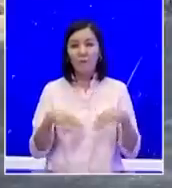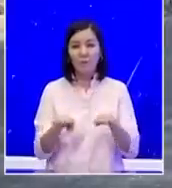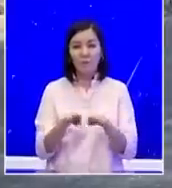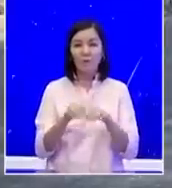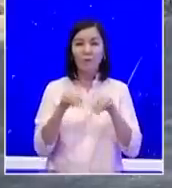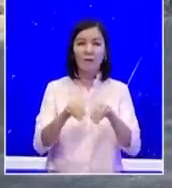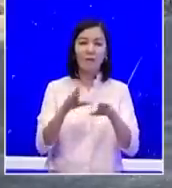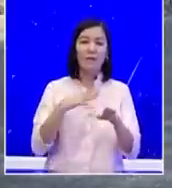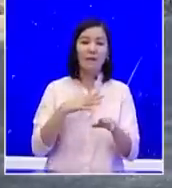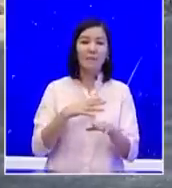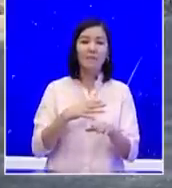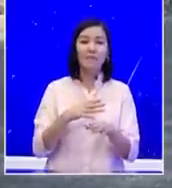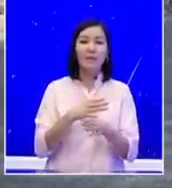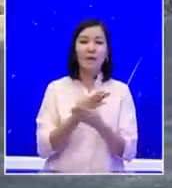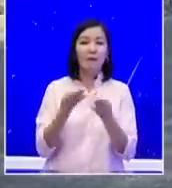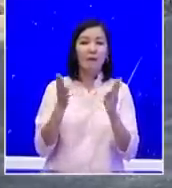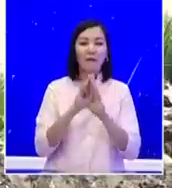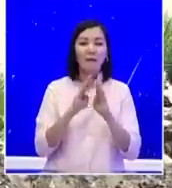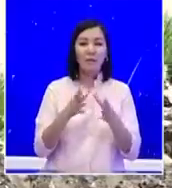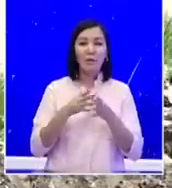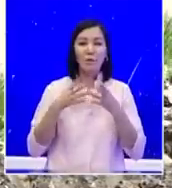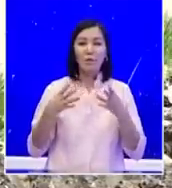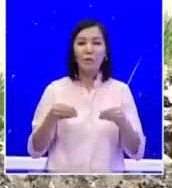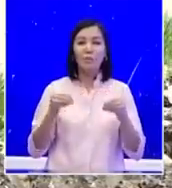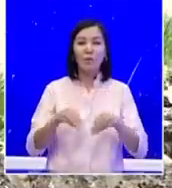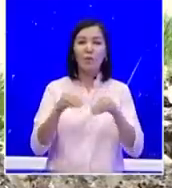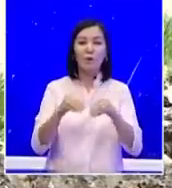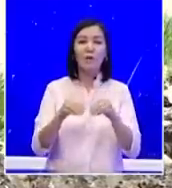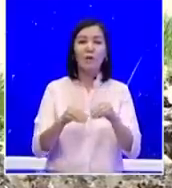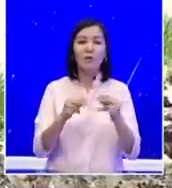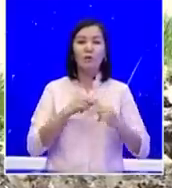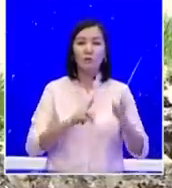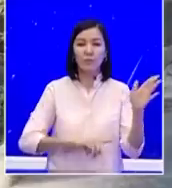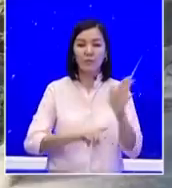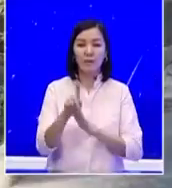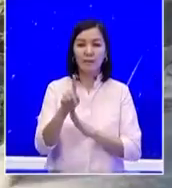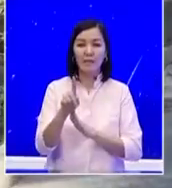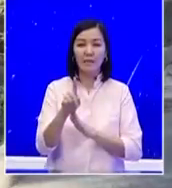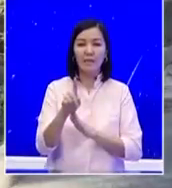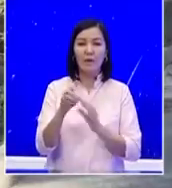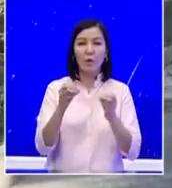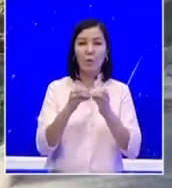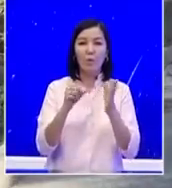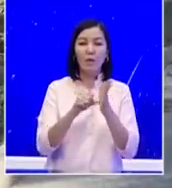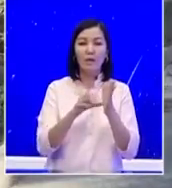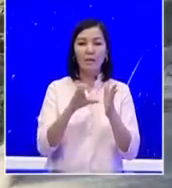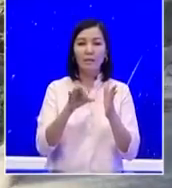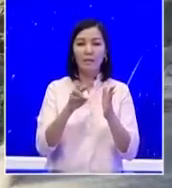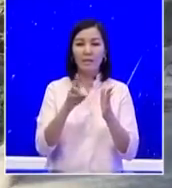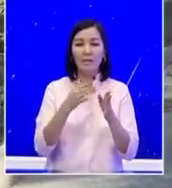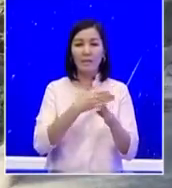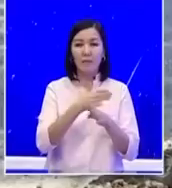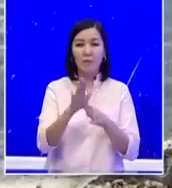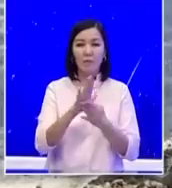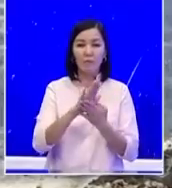Карантин кезіне қарамастан қазір қалада көктемгі көгалдандыру жұмыстары қызған. Шаһар аумағы үлкенді кішілі 16 секторға бөлініп,